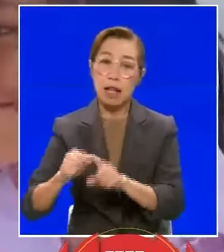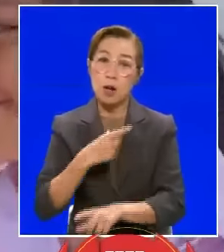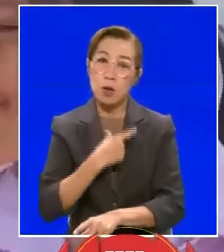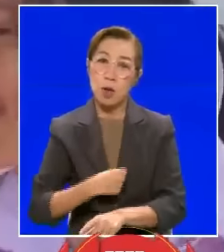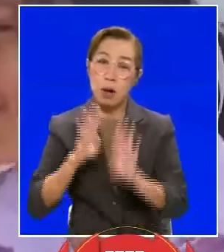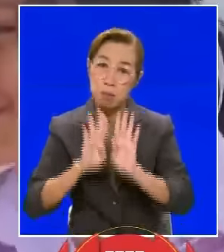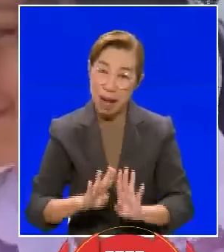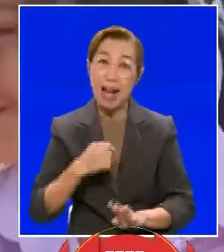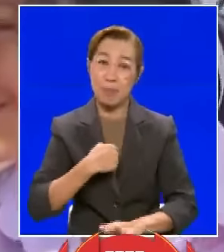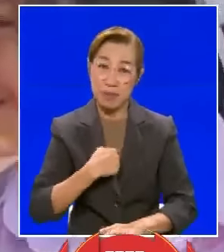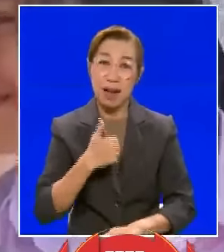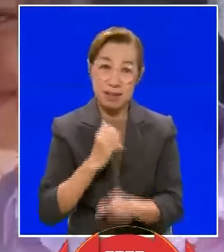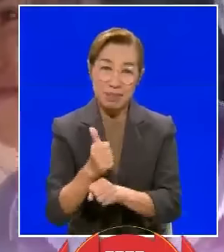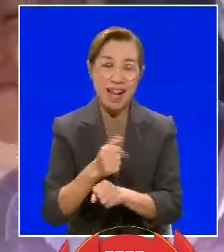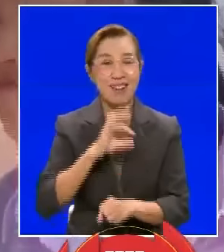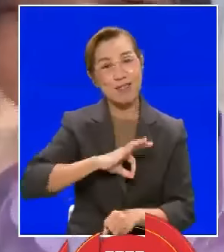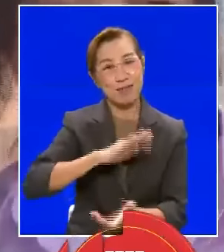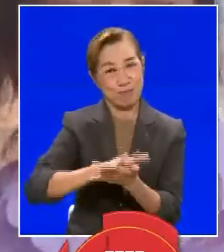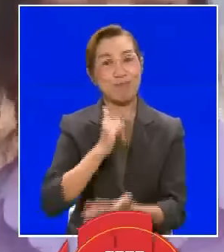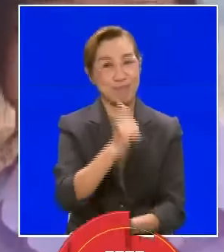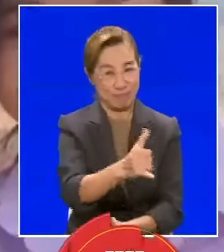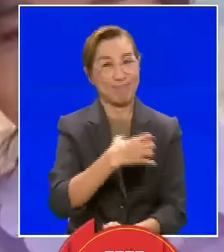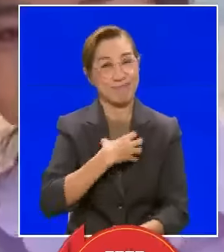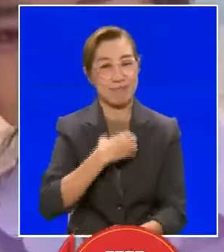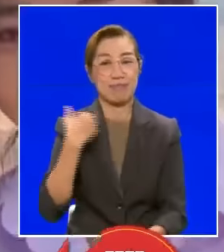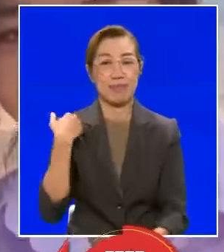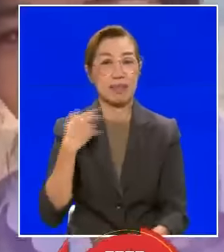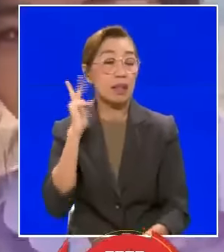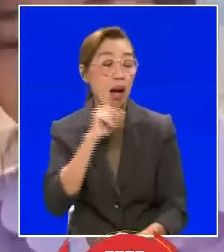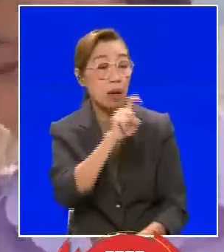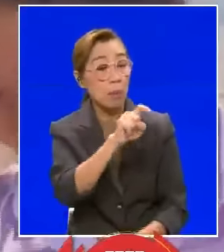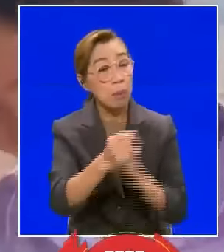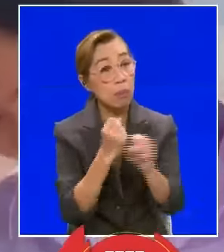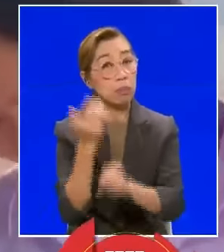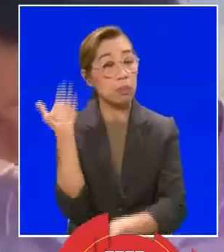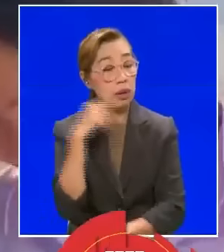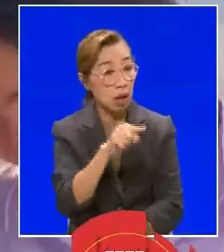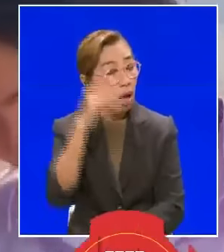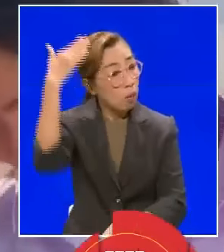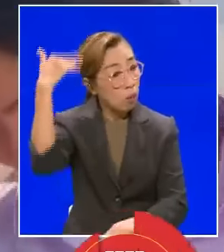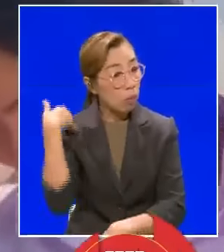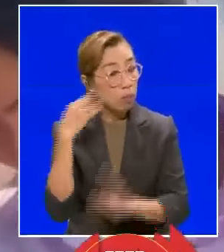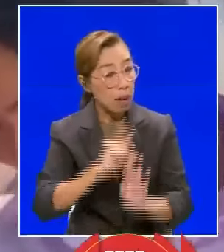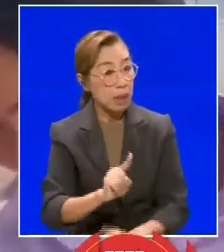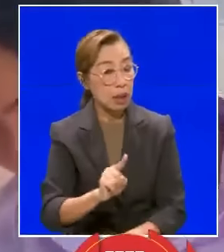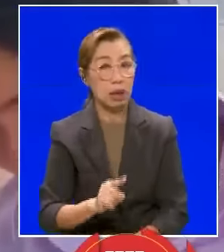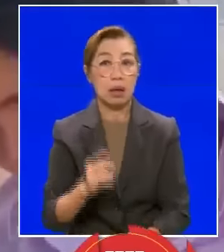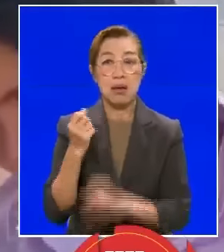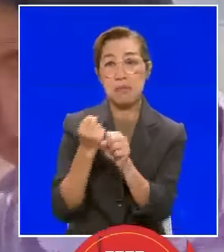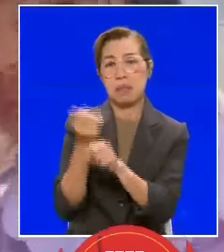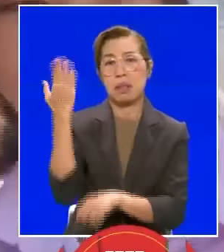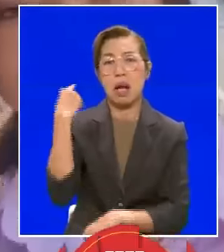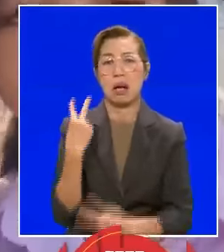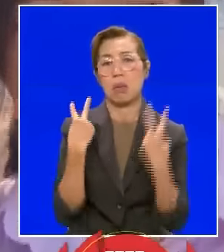างงี้มันก็น่ามาเรียนมากขึ้นอะไรอย่างเงี้ยค่ะ แล้วปีที่แล้วเนี่ยเราไว้ผมยาว ปีที่แล้วยังเป็นผม